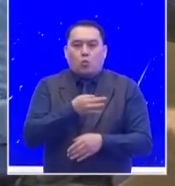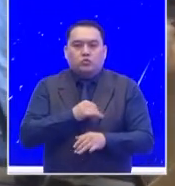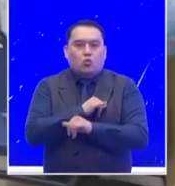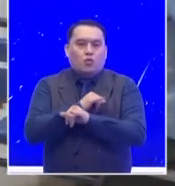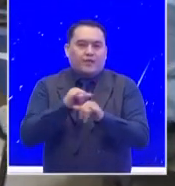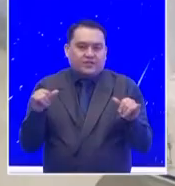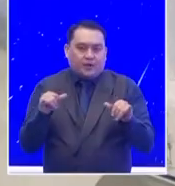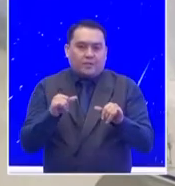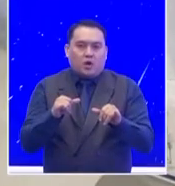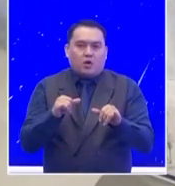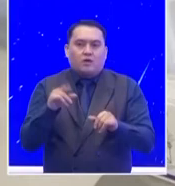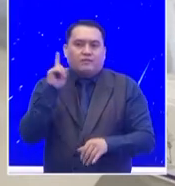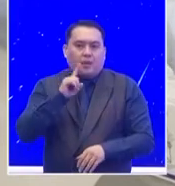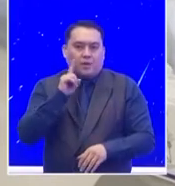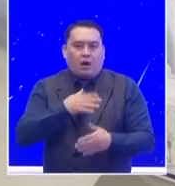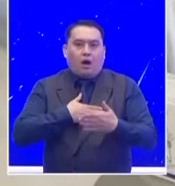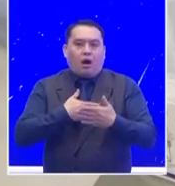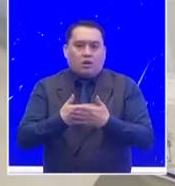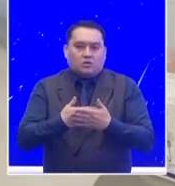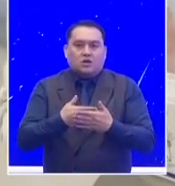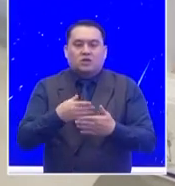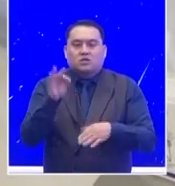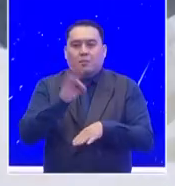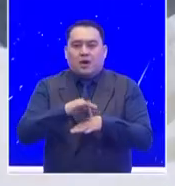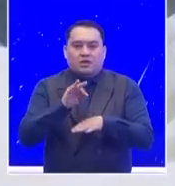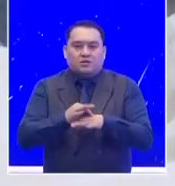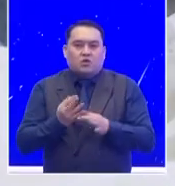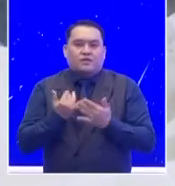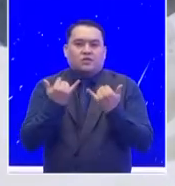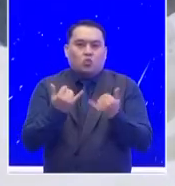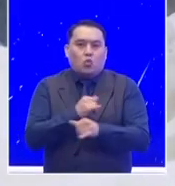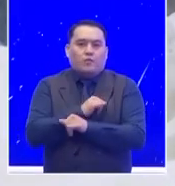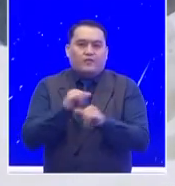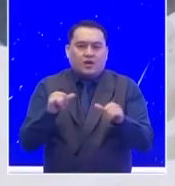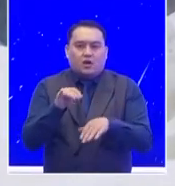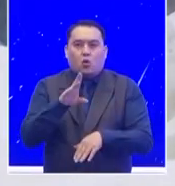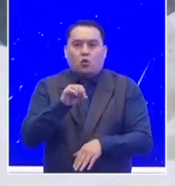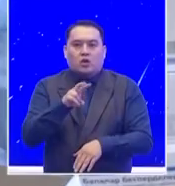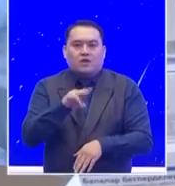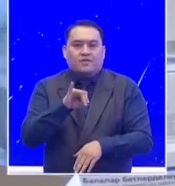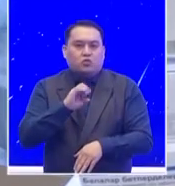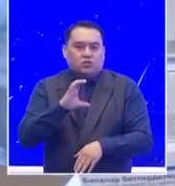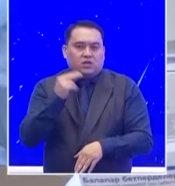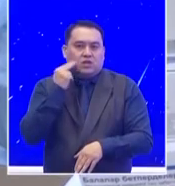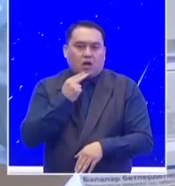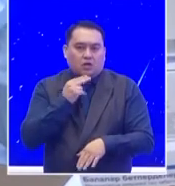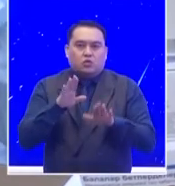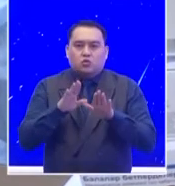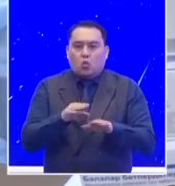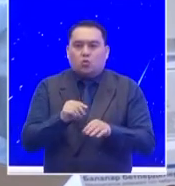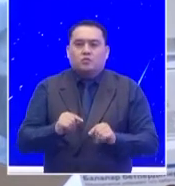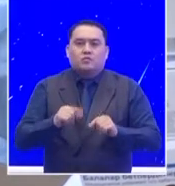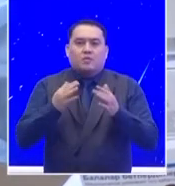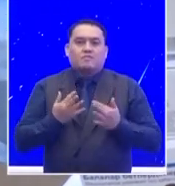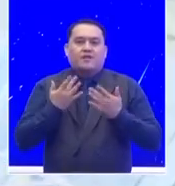вырос. Кроме сезонного, когда активизируется ОРВИ и грипп, спрос увеличила и вспышка коронавируса в Китае. Однако не только повышенный